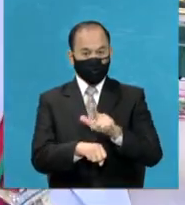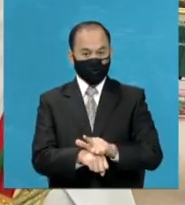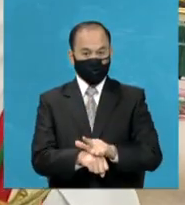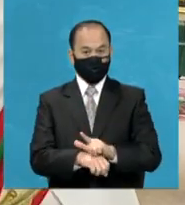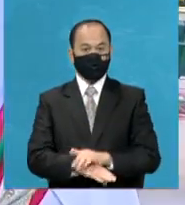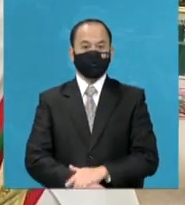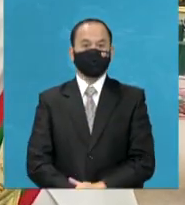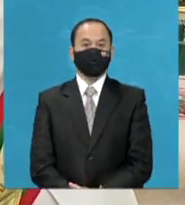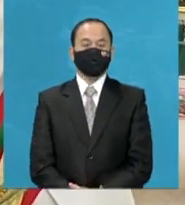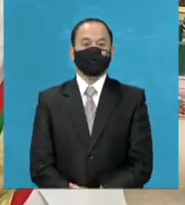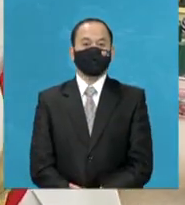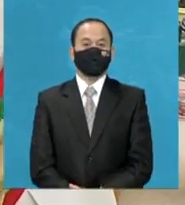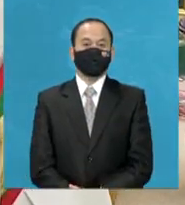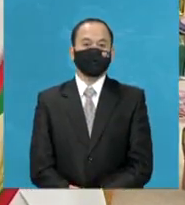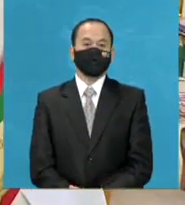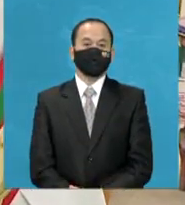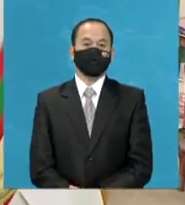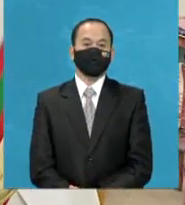AKB48 Beginner